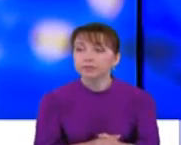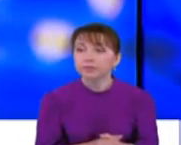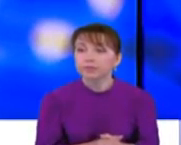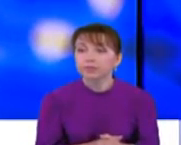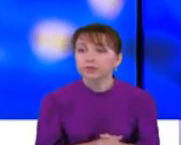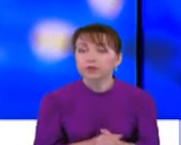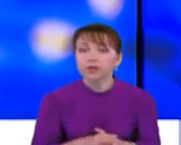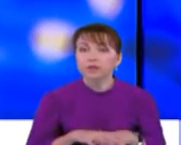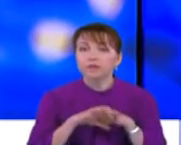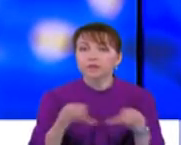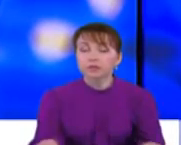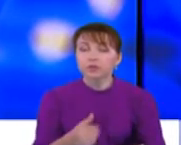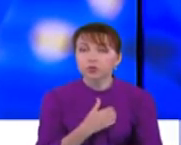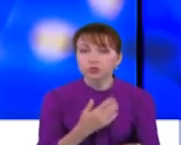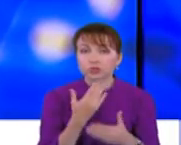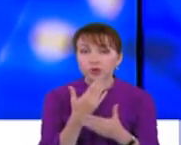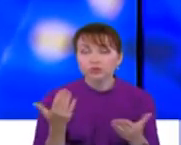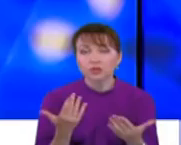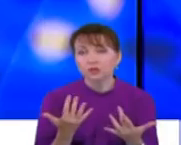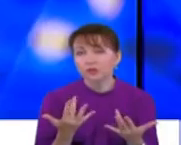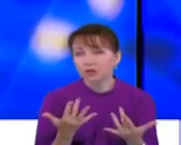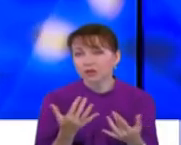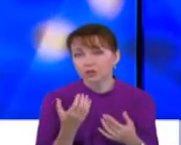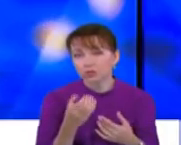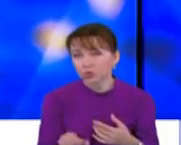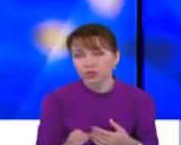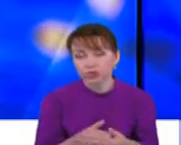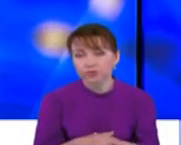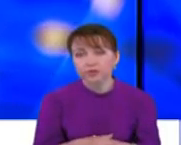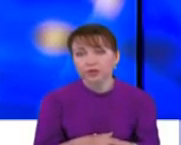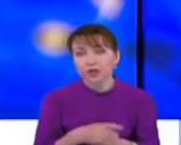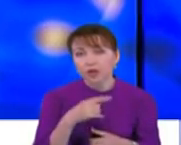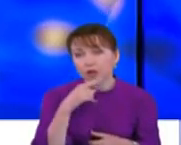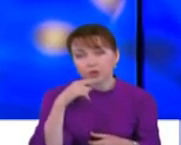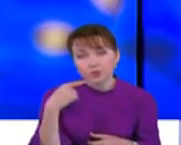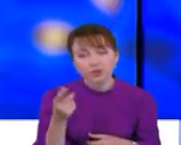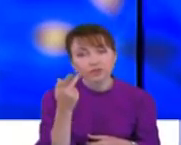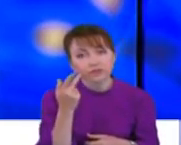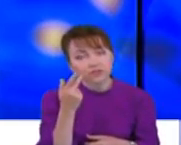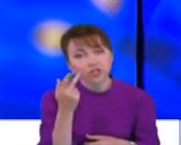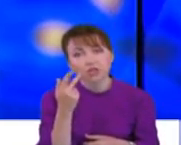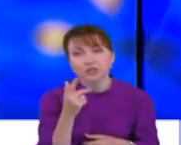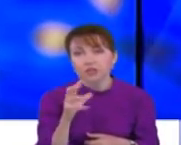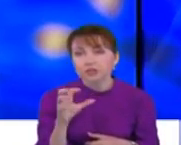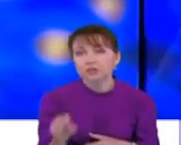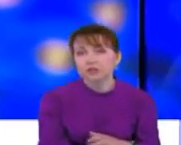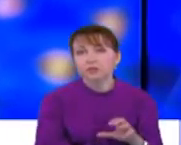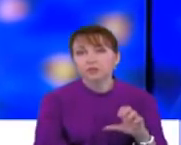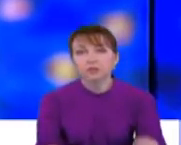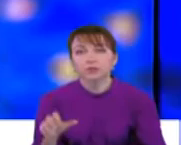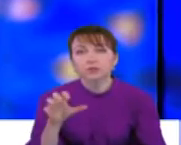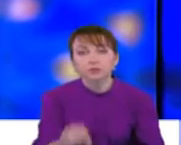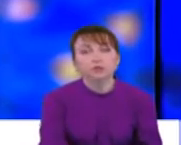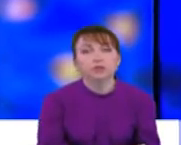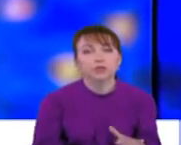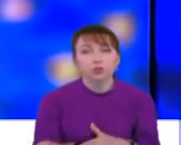імперіалістичні, які є, за останні декілька сторіч Росія весь час набирала території. Це у них вже